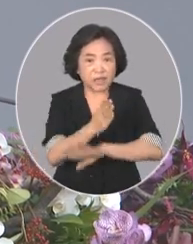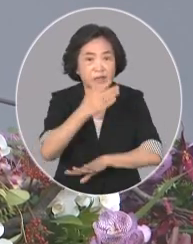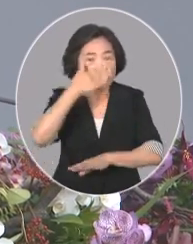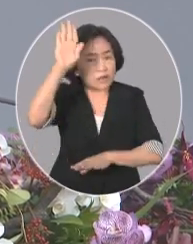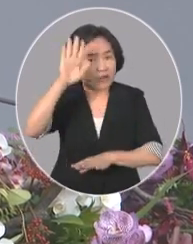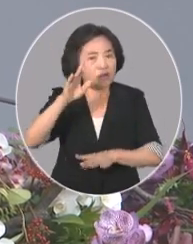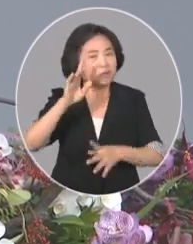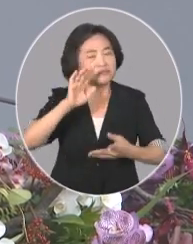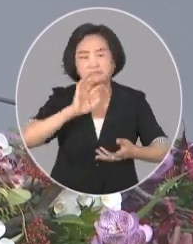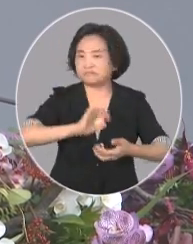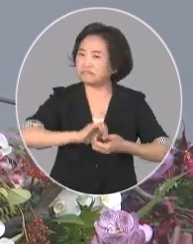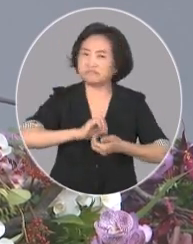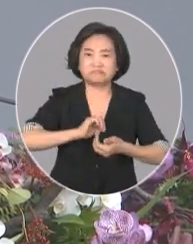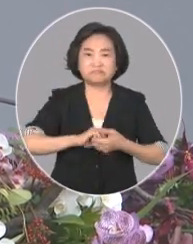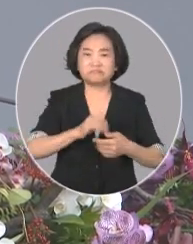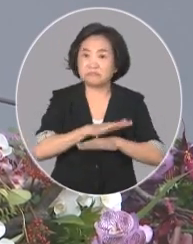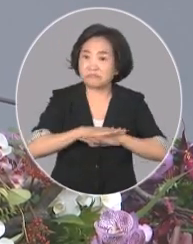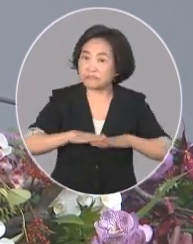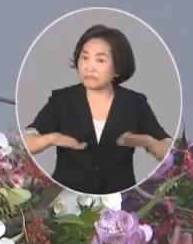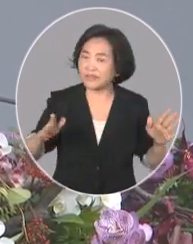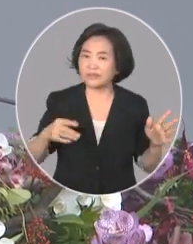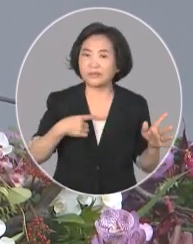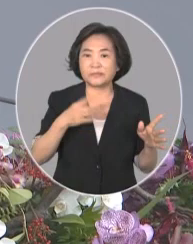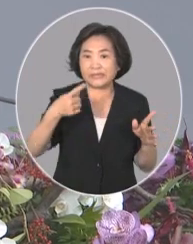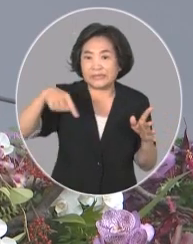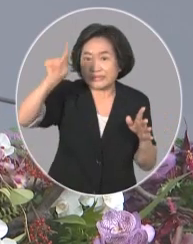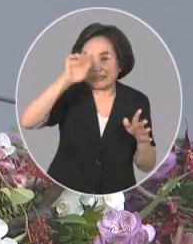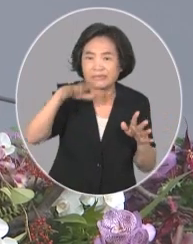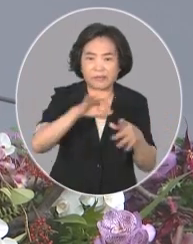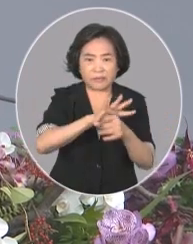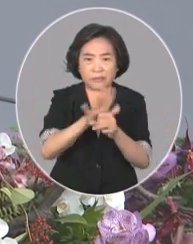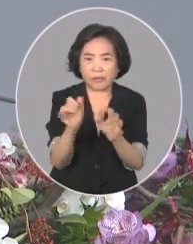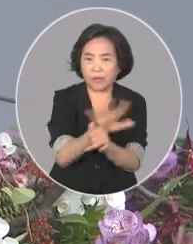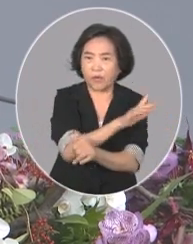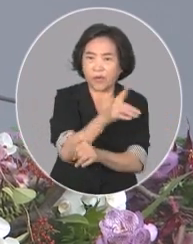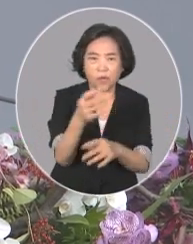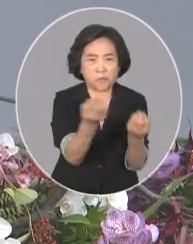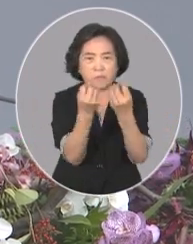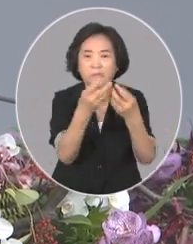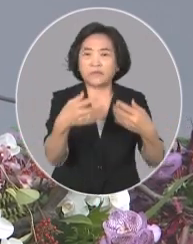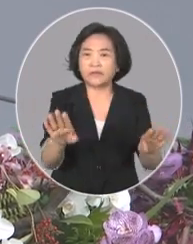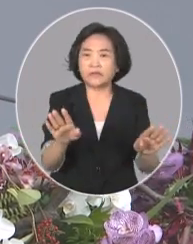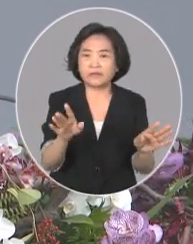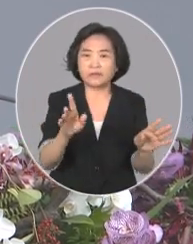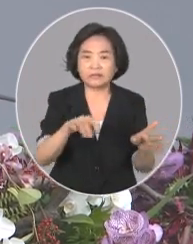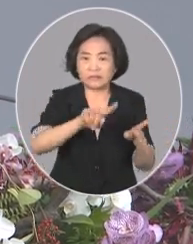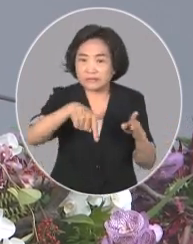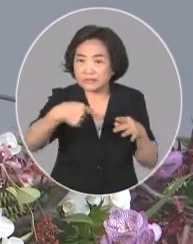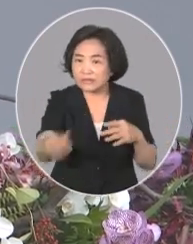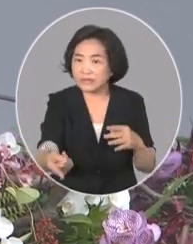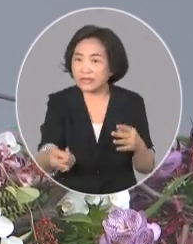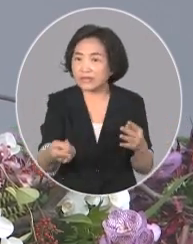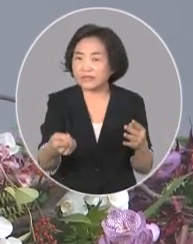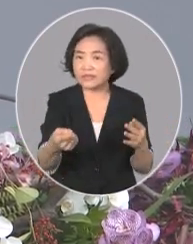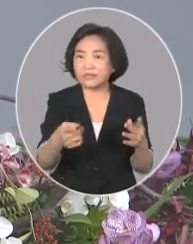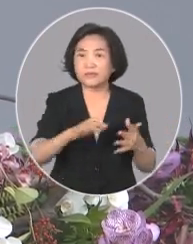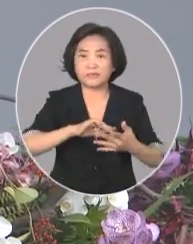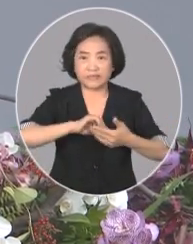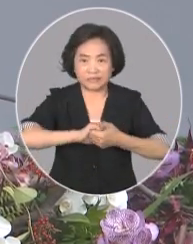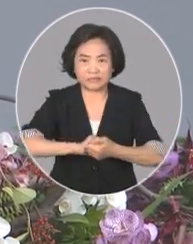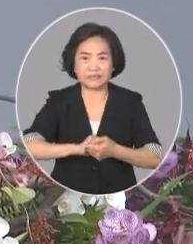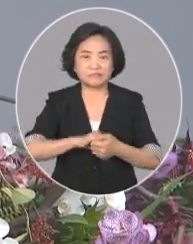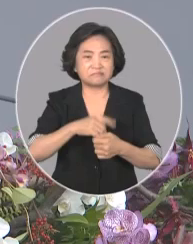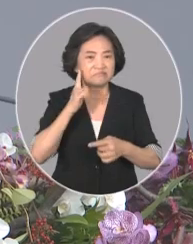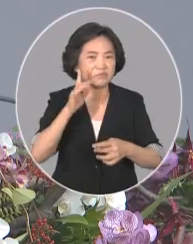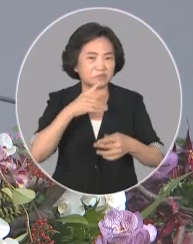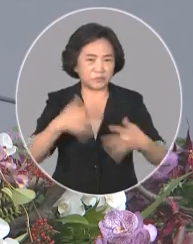ที่แม้คราวนี้จะสามารถฝ่าฟันอุปสรรคจนเอาชนะมาได้แต่หนทางต่อไปก็ใช่ว่าจะโรยด้วยกลีบกุหลาบครั้งนี้เ